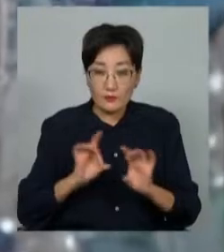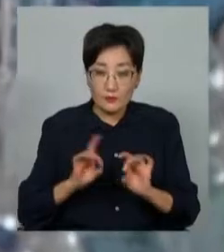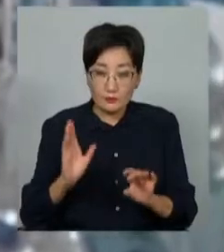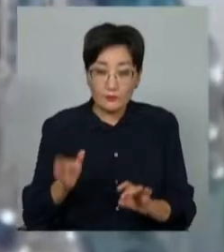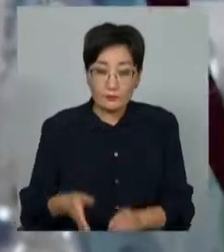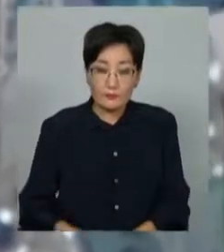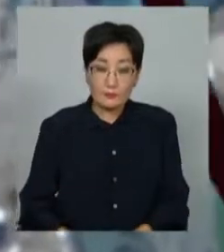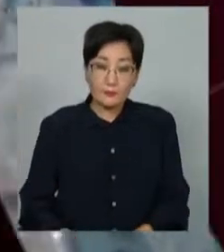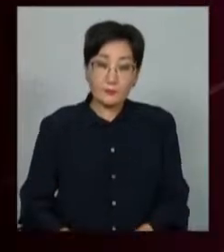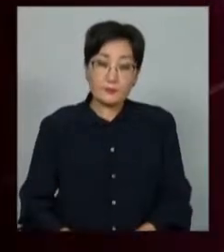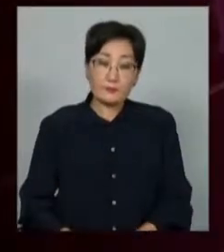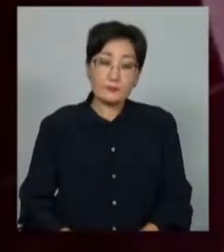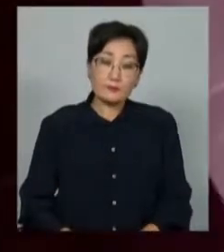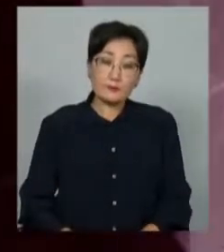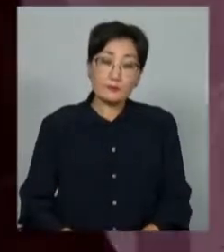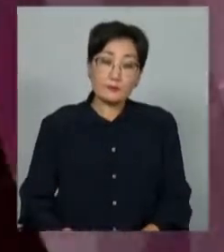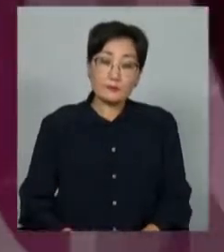этом выпуске.